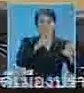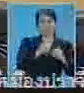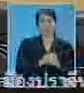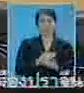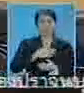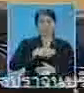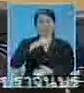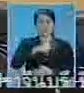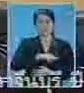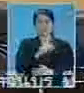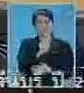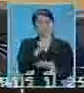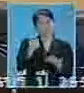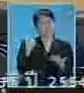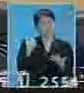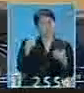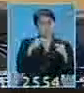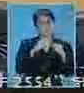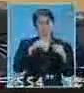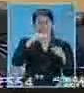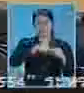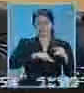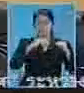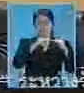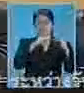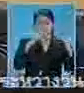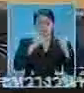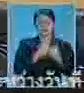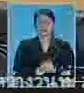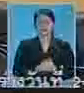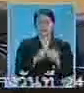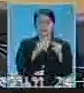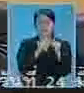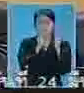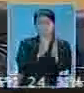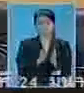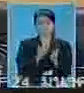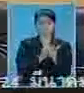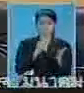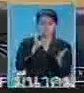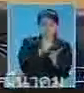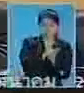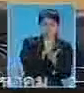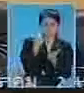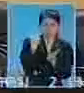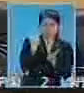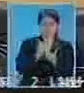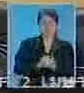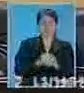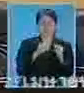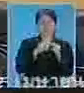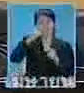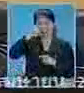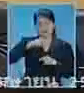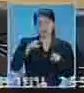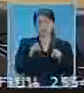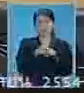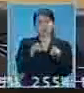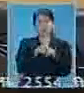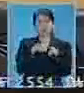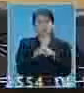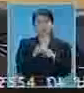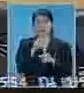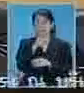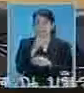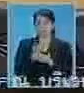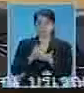องว่ามันลักลั่นกับสิทธิของนักลงทุนที่เป็นคนไทยที่ต้องถูกหักภาษีณที่จ่ายในส่วนของดอกเบี้ยที่ได้รับจากการล